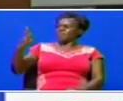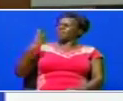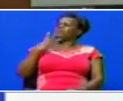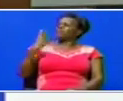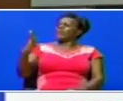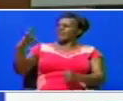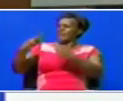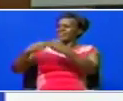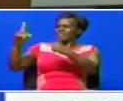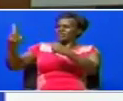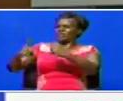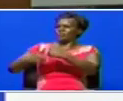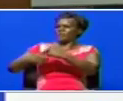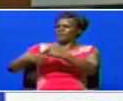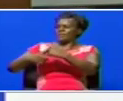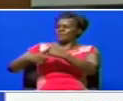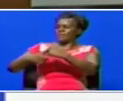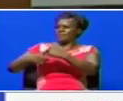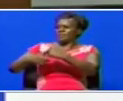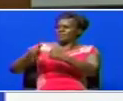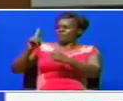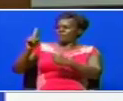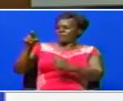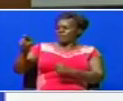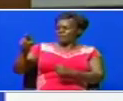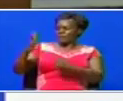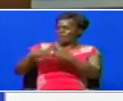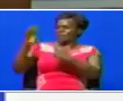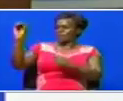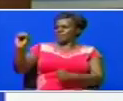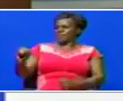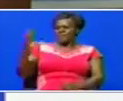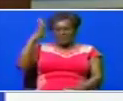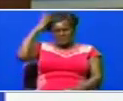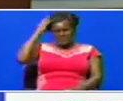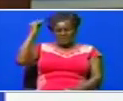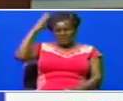486, that's 0.19%. Mohammed Dida,